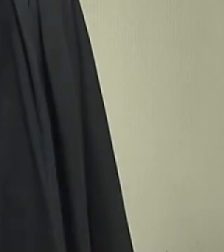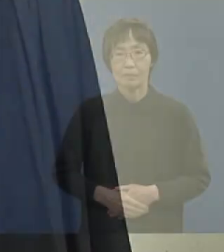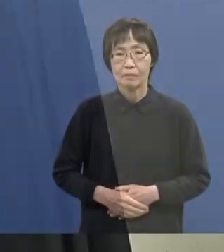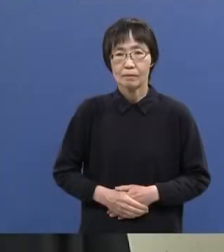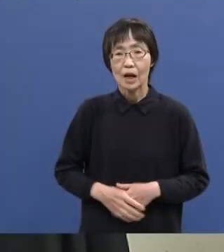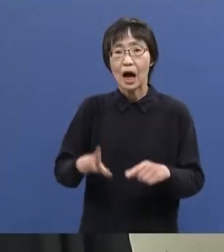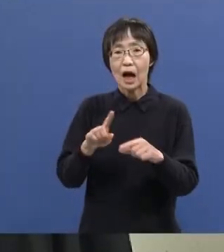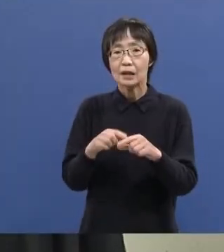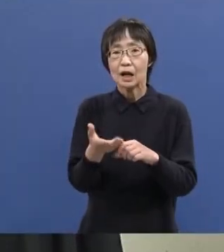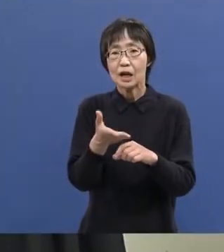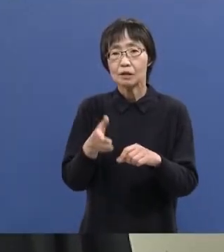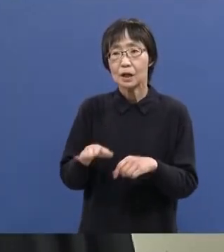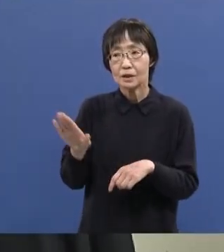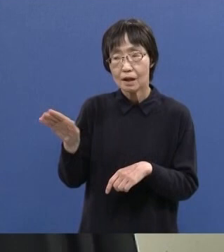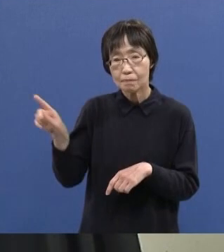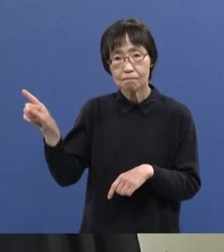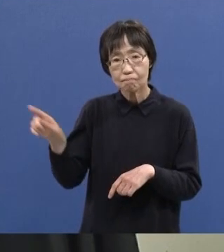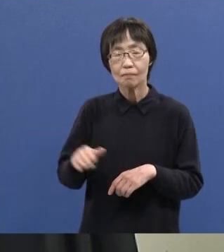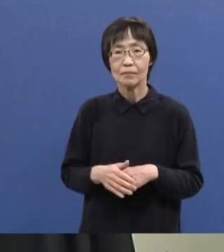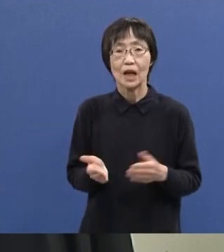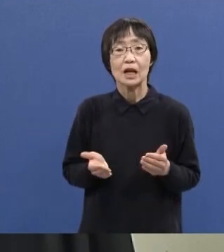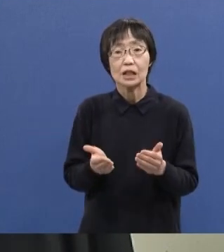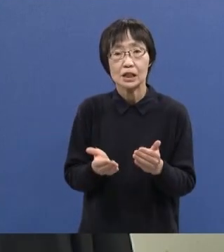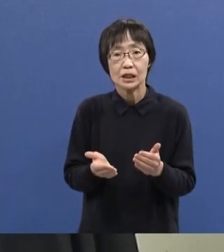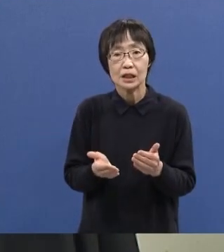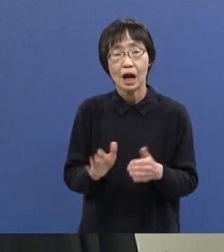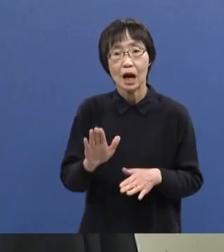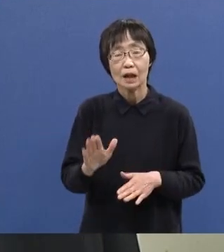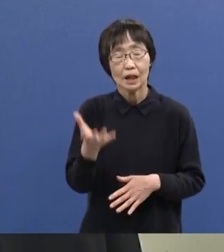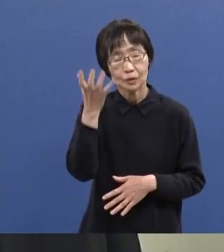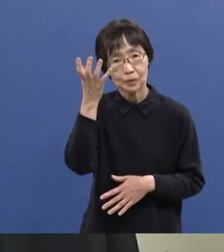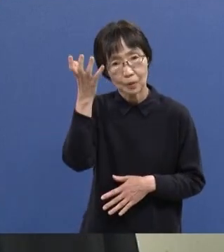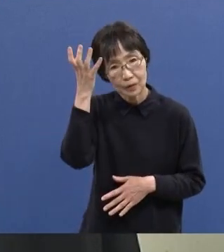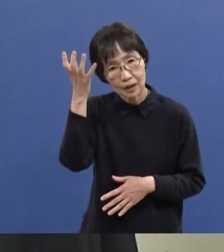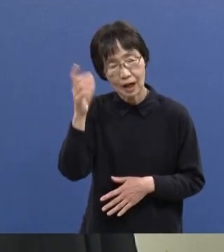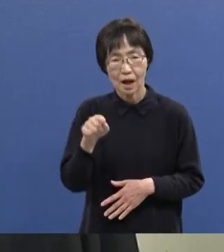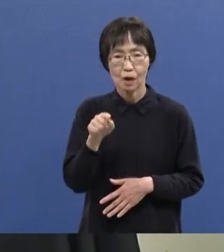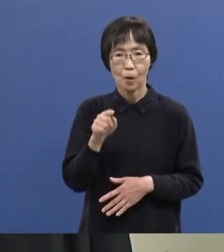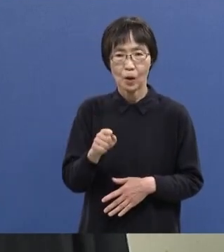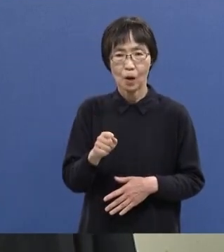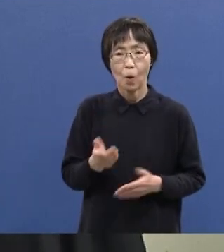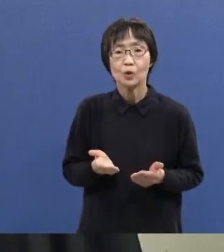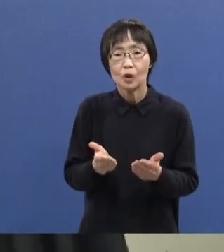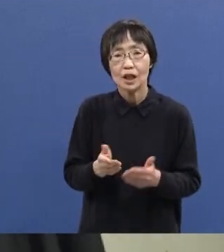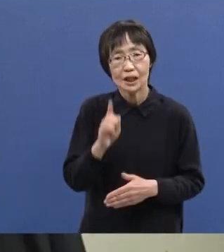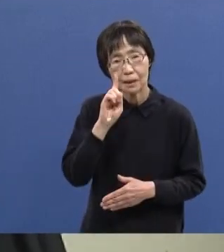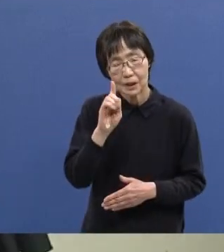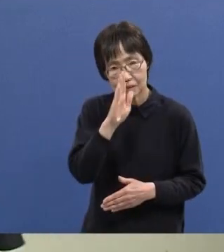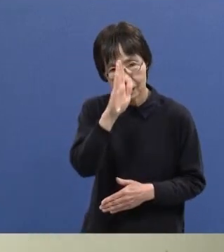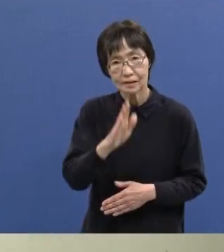中島さん、それでは地震があったと想定してこの模型を揺らしてみてください。 はい、